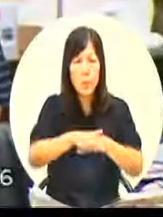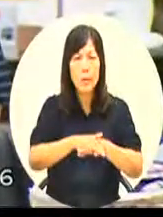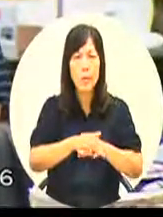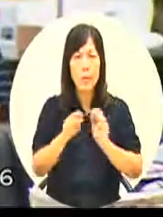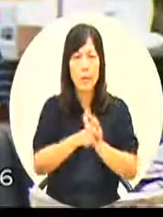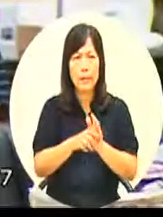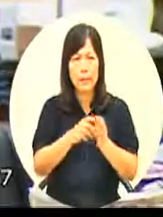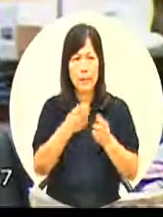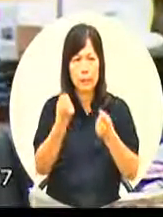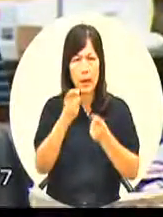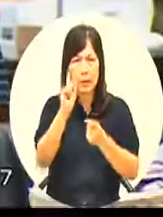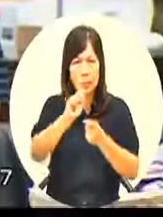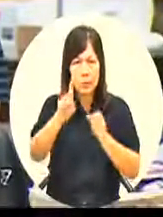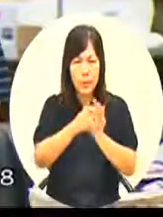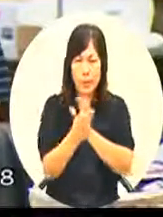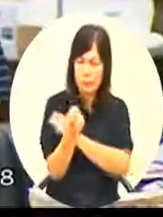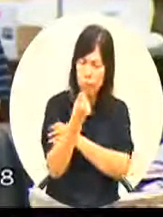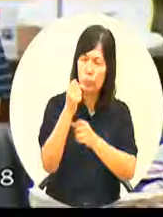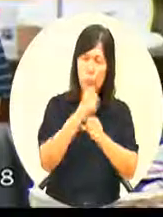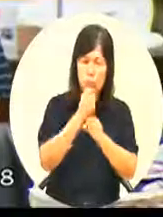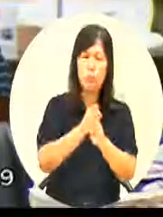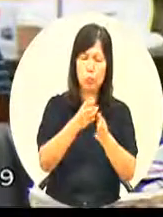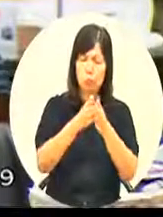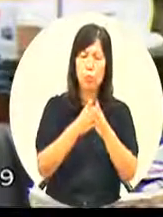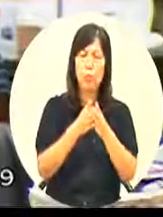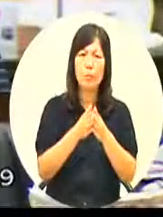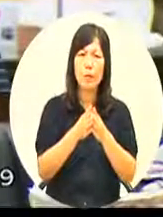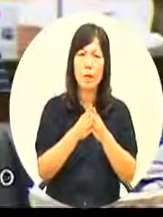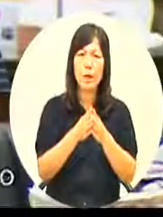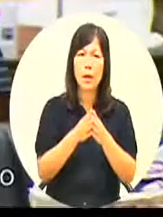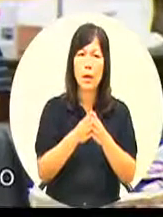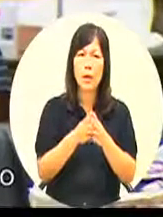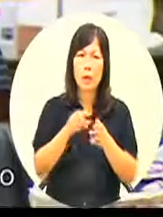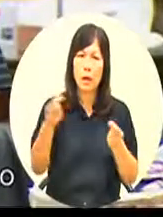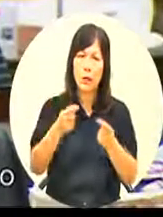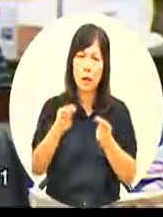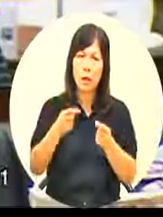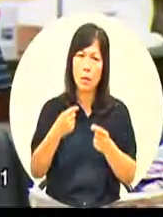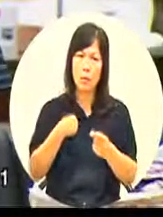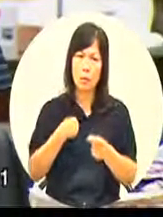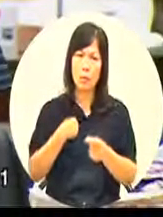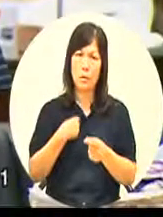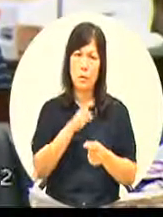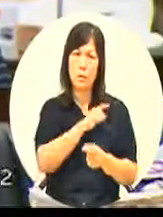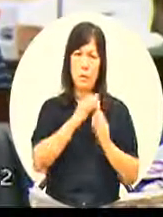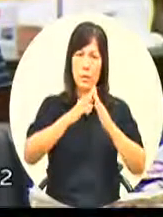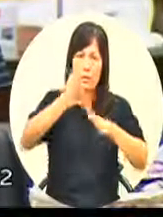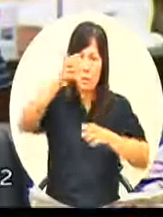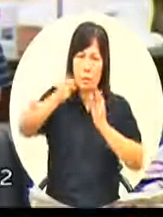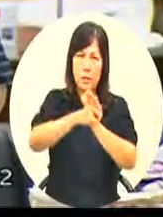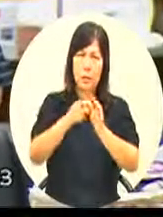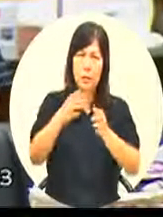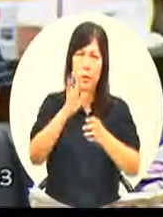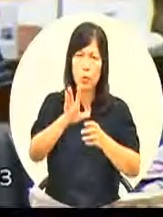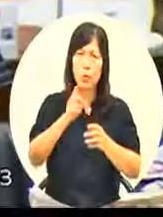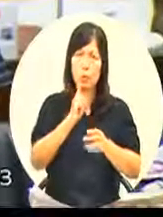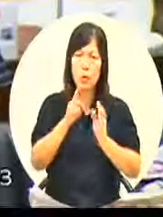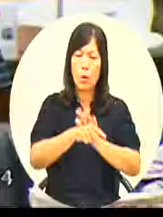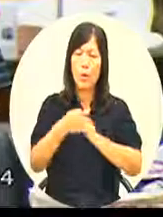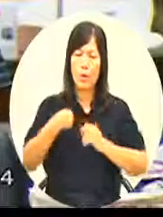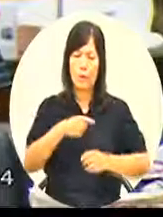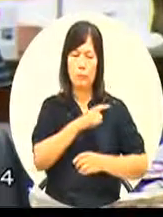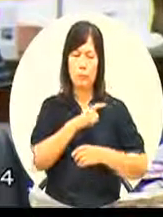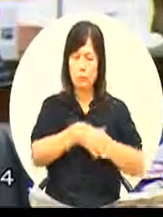再更有一个积极性的作为。好，毕竟好，就像我在市长的市政总政我讲，现在我们完全执